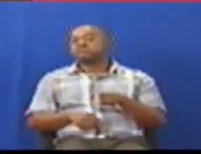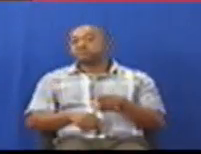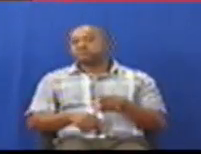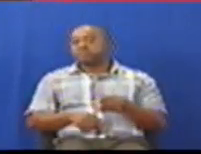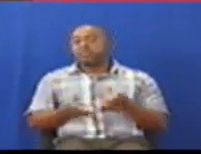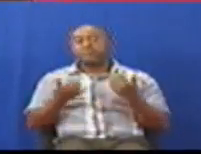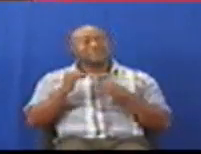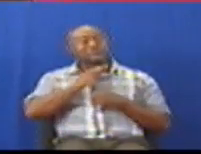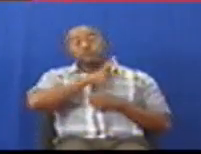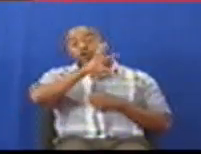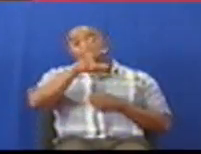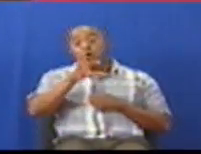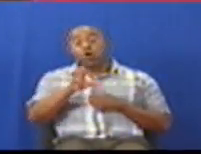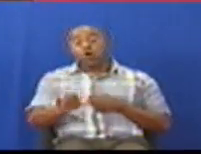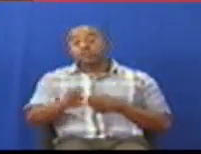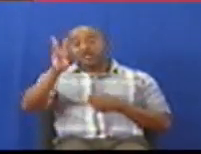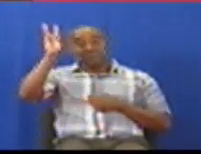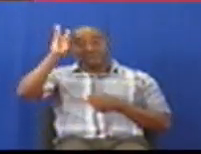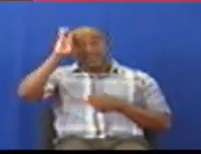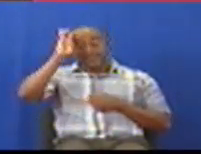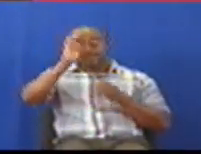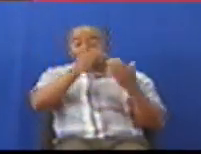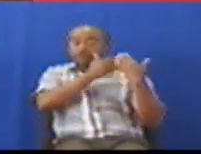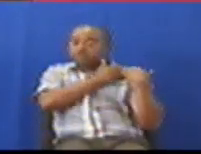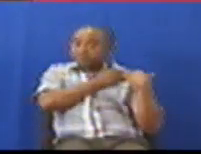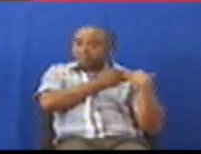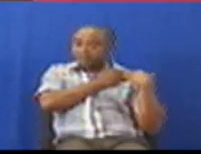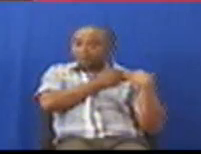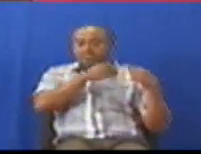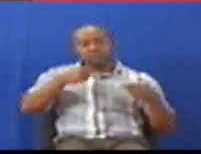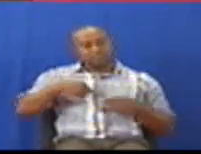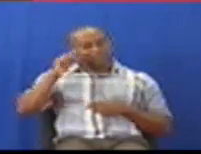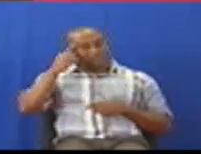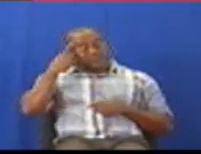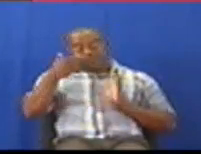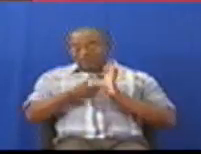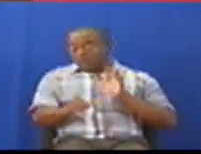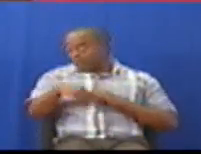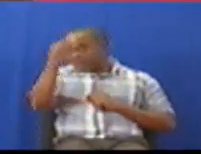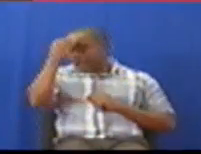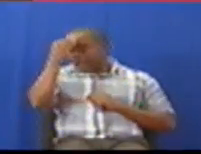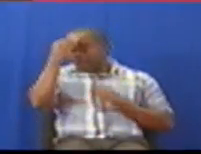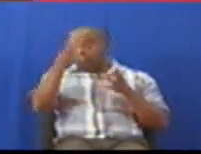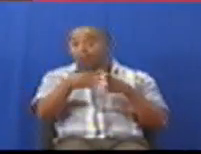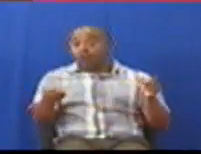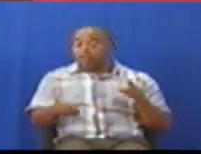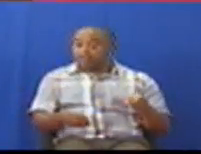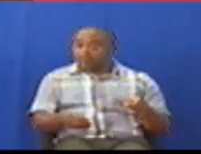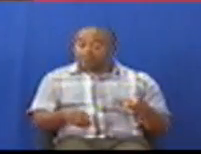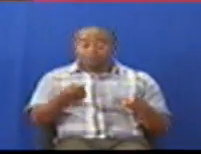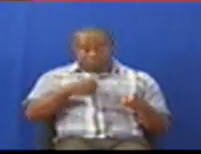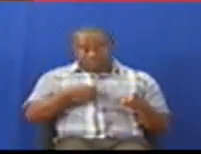mahitaji yote yako kwa mzazi. Sasa mimi nilifikiri kama ni elimu bure,